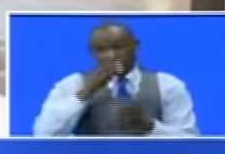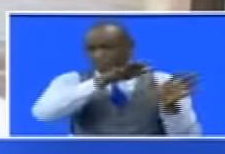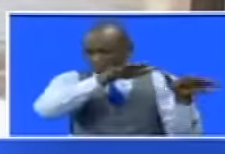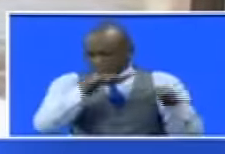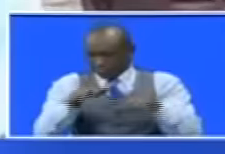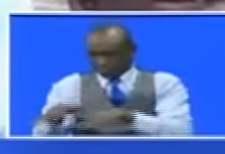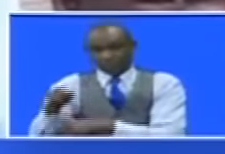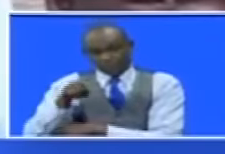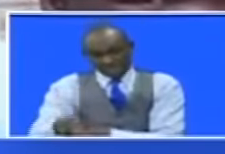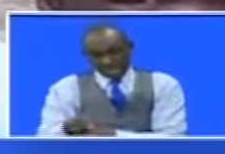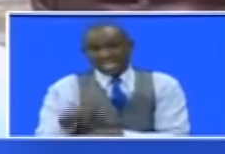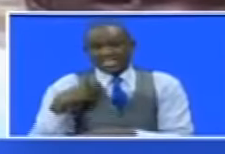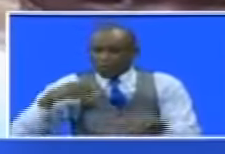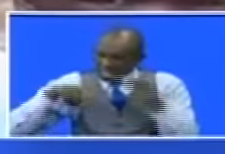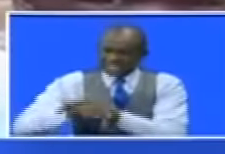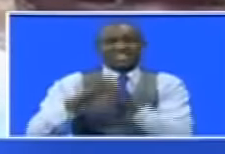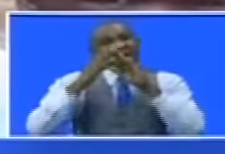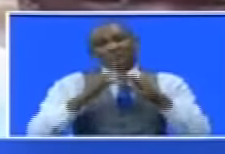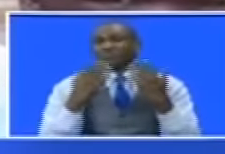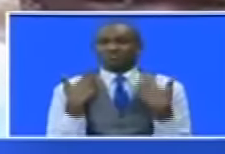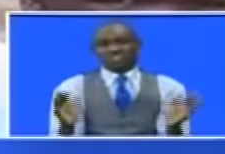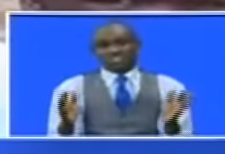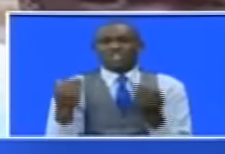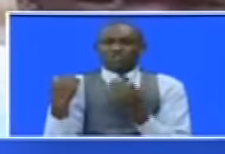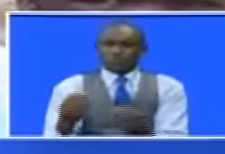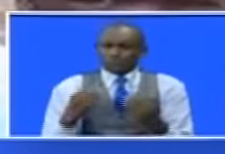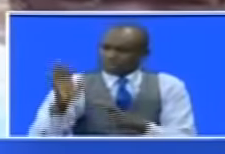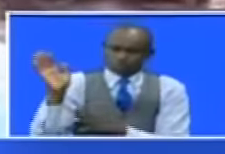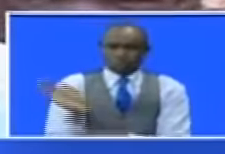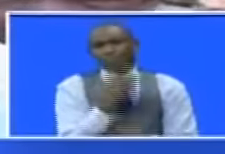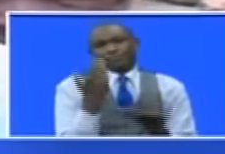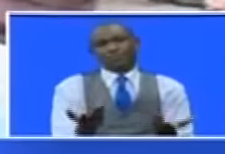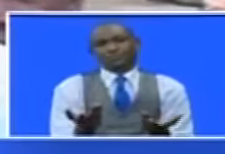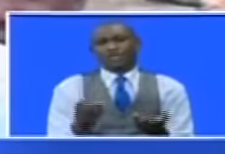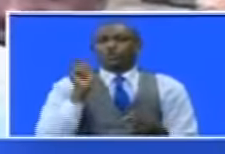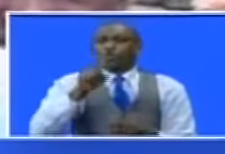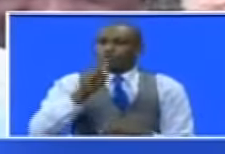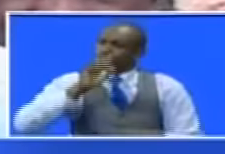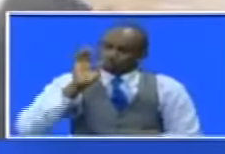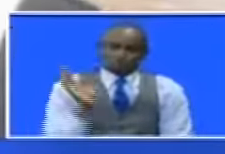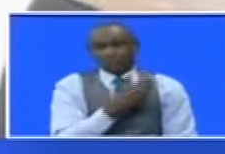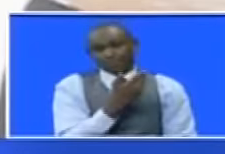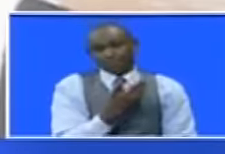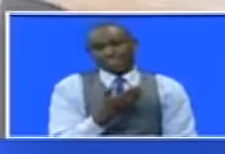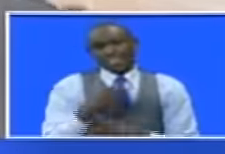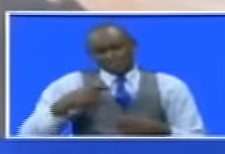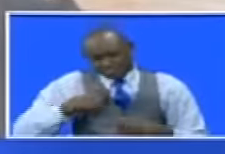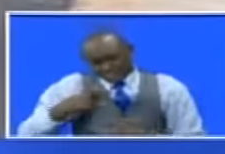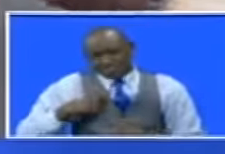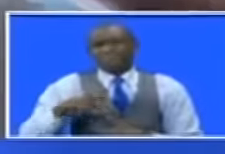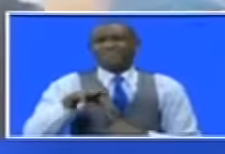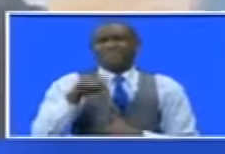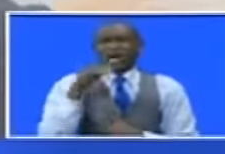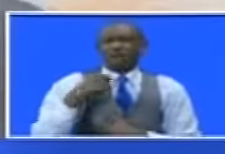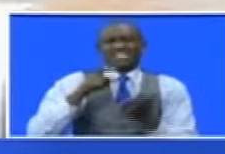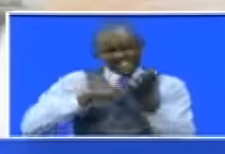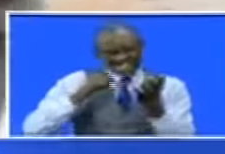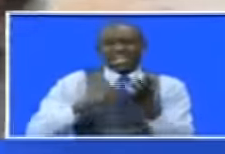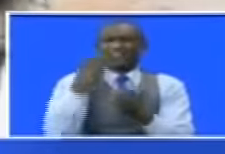kawa nyingi imeingia kwa nyumba. Watoto imeenda, kuku imeenda. Mimi nimepanda michele ya